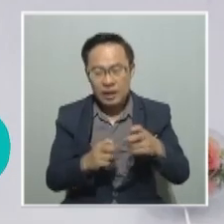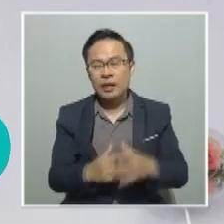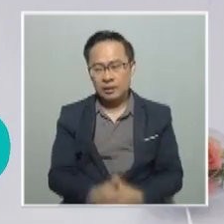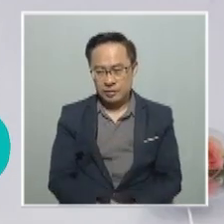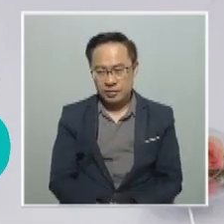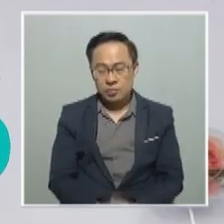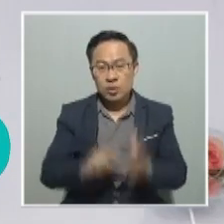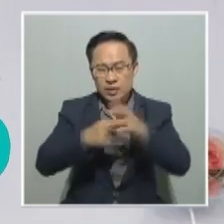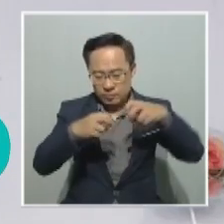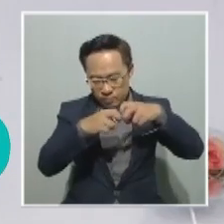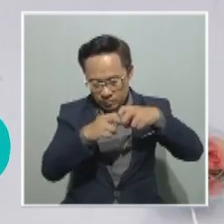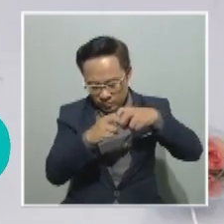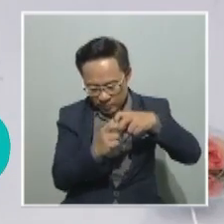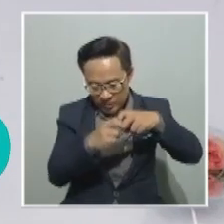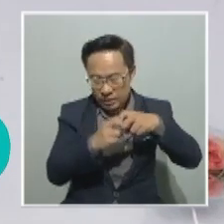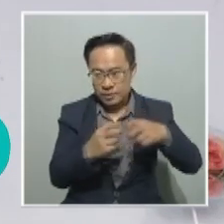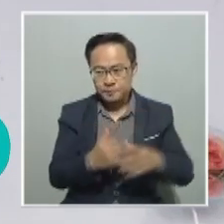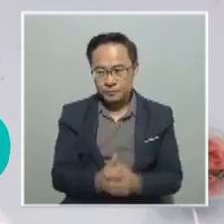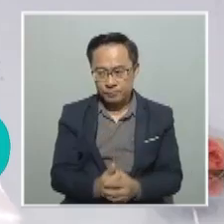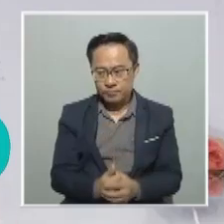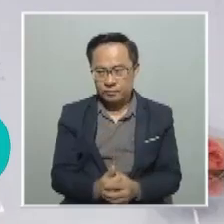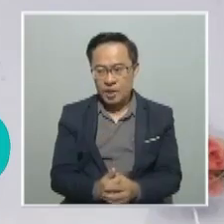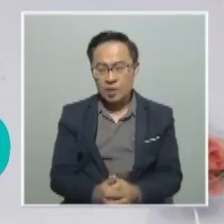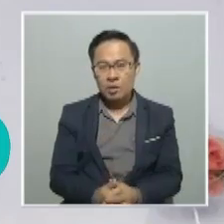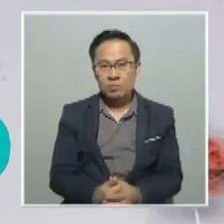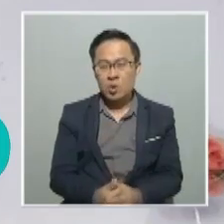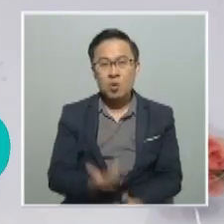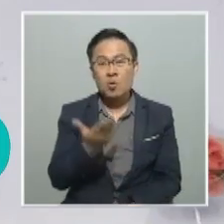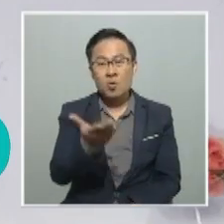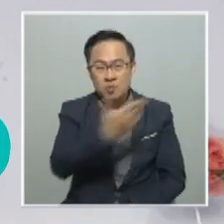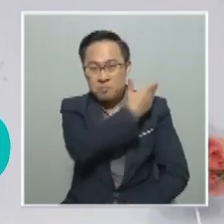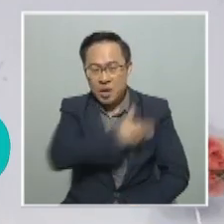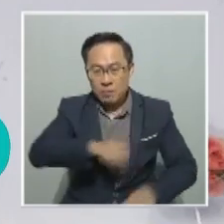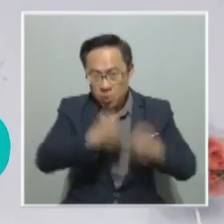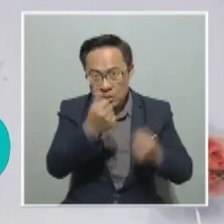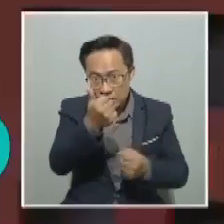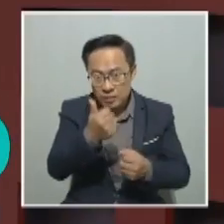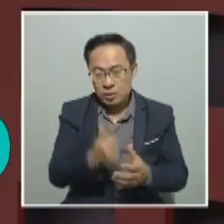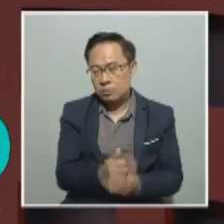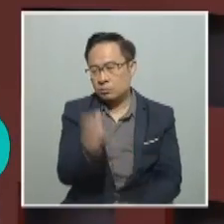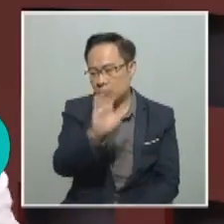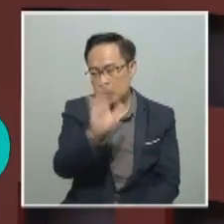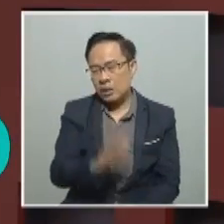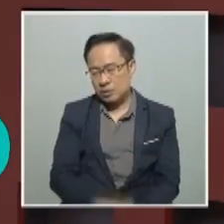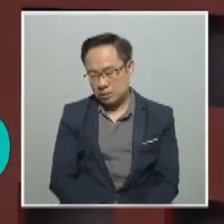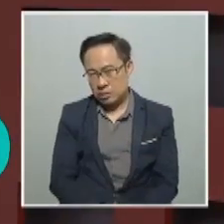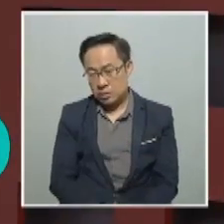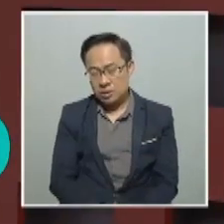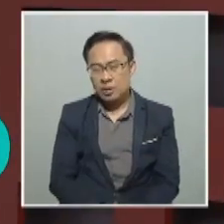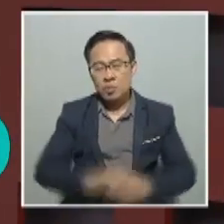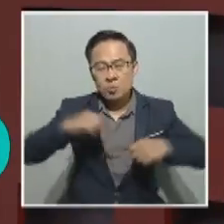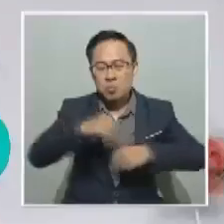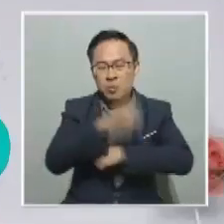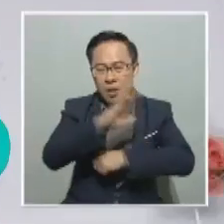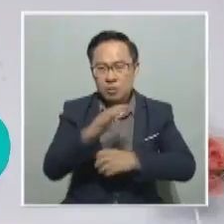างนี้ไม่ทำกายภาพได้ป่ะขอไปดมยาแล้วหมอดัดฟึดเลย คือนางทีเดียวเลยนางดูหนังเยอะไงกะหักบุ๊กเข้าเล